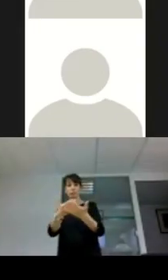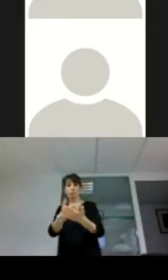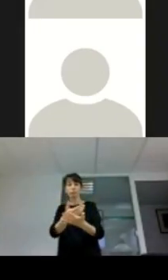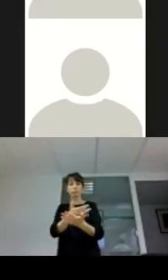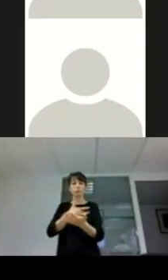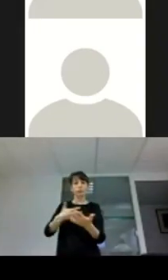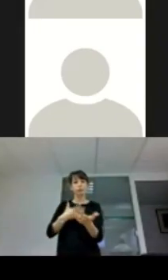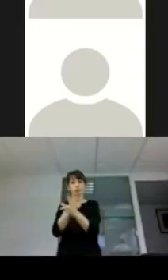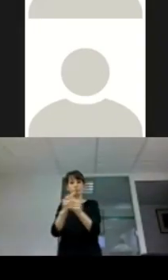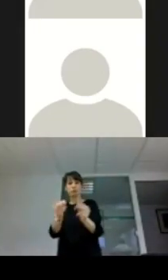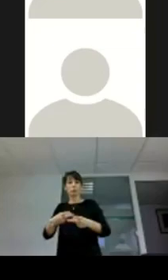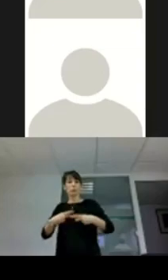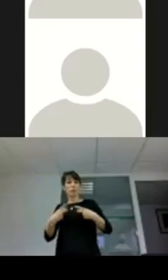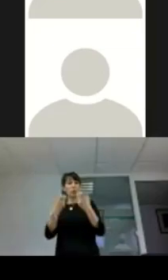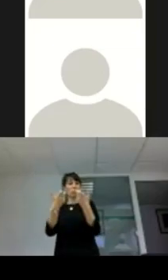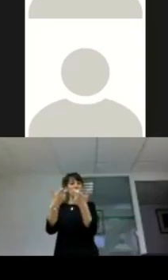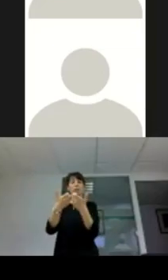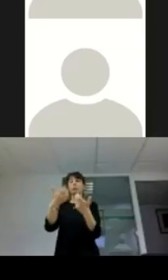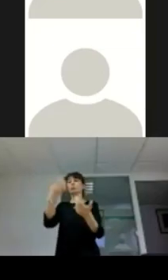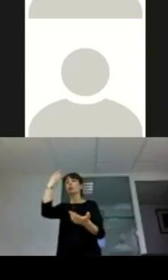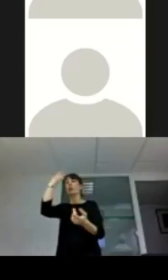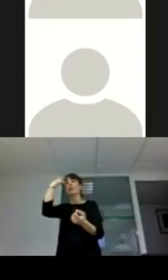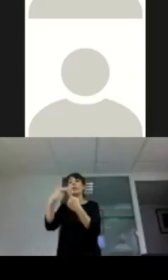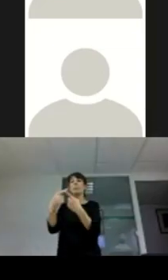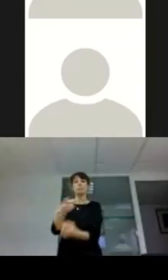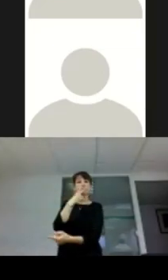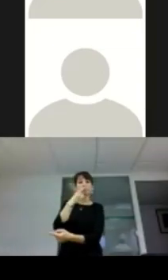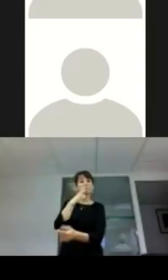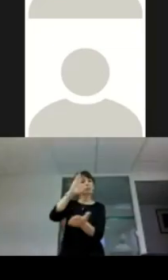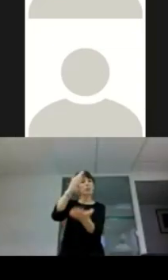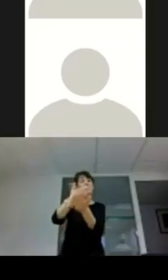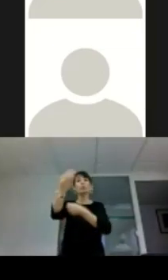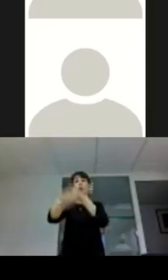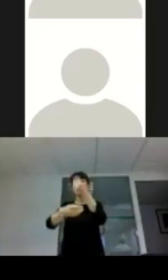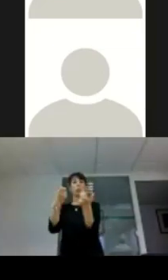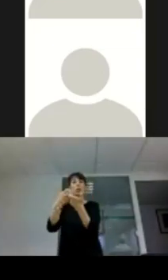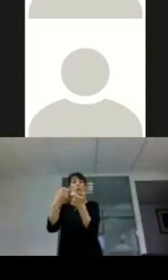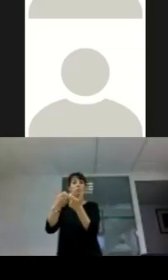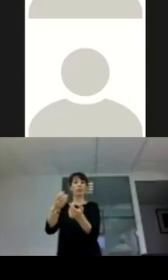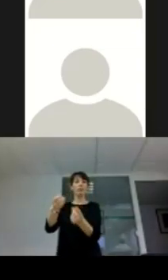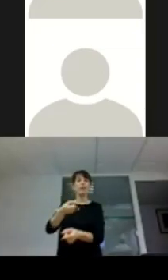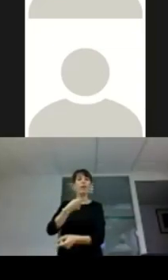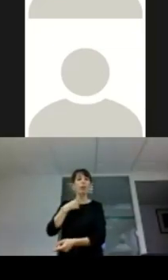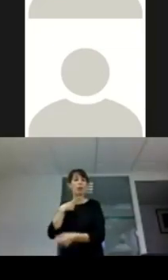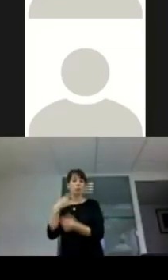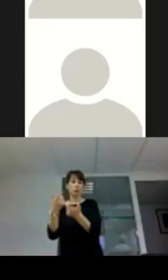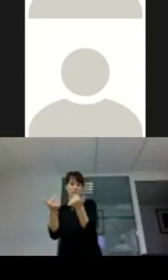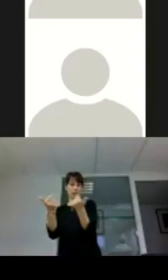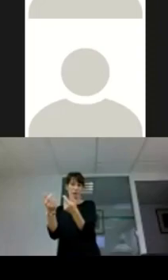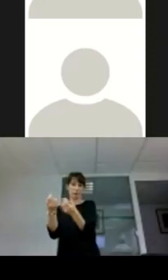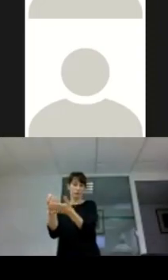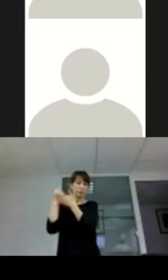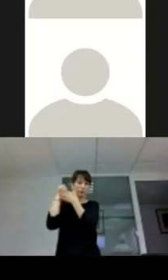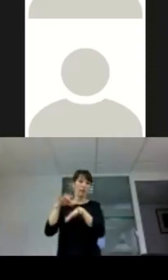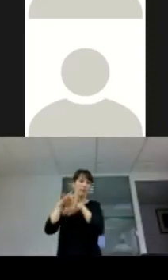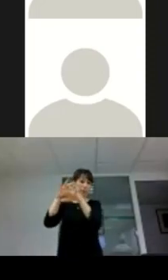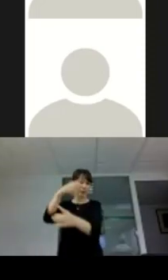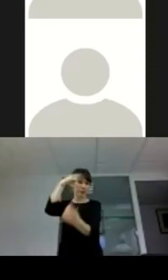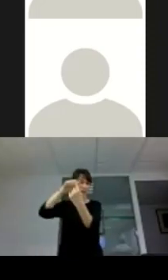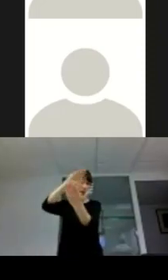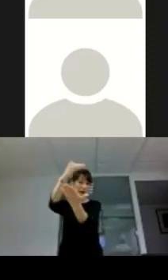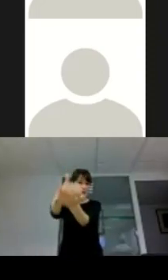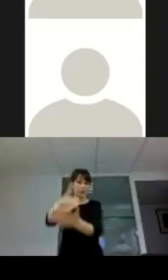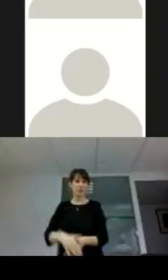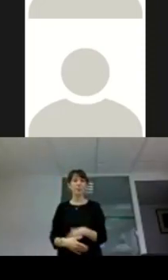sont notamment axés pour les cancers ORL sur l'accompagnement à l'arrêt du tabac ou l'accompagnement à l'arrêt de